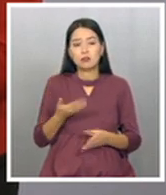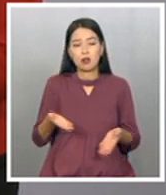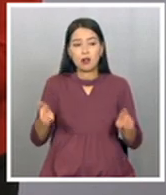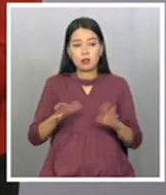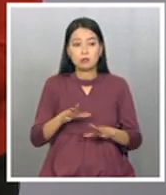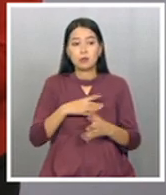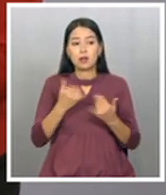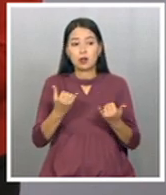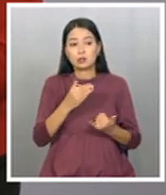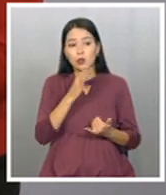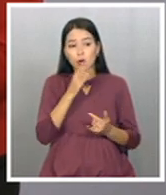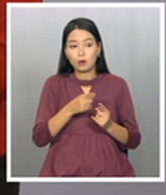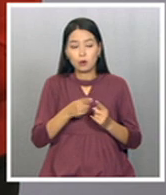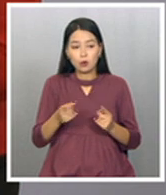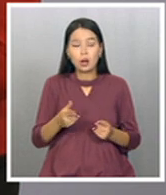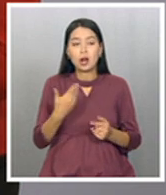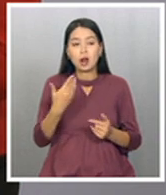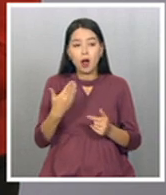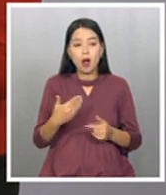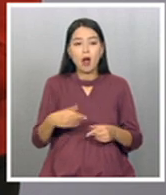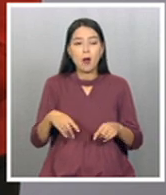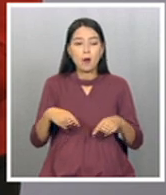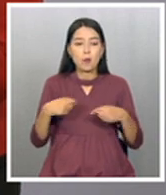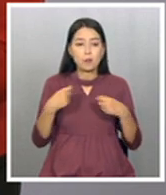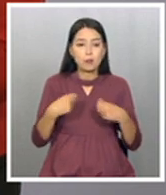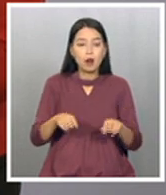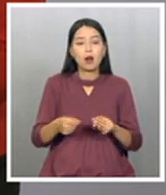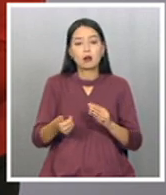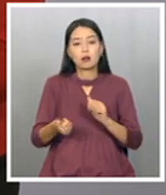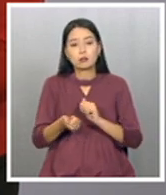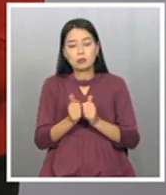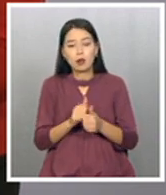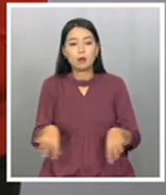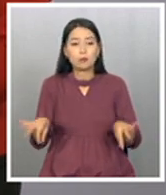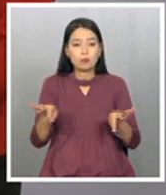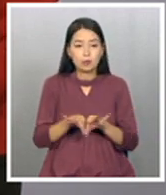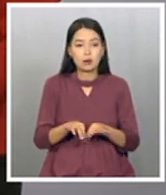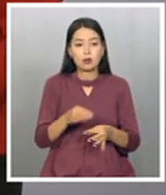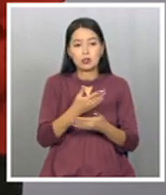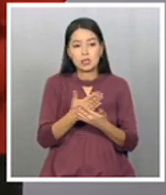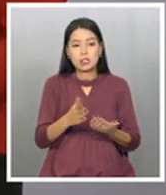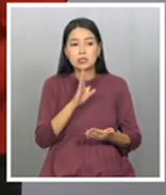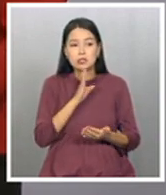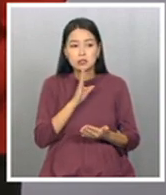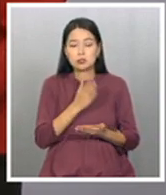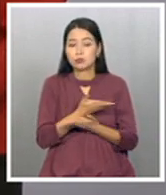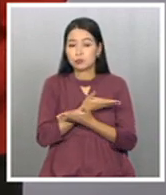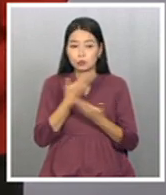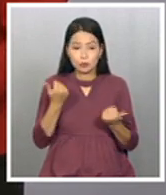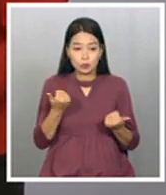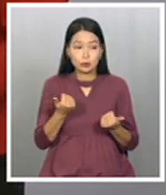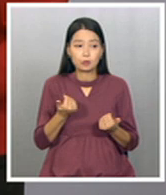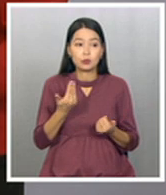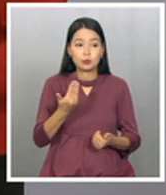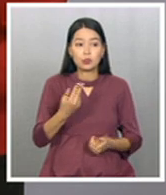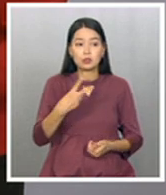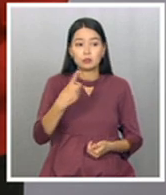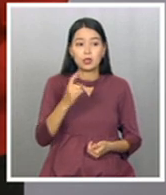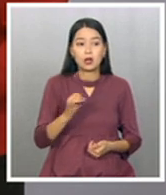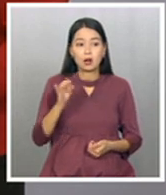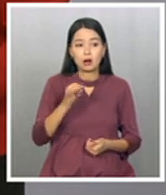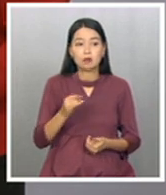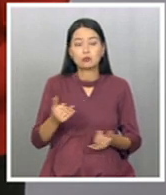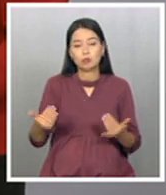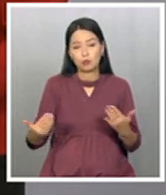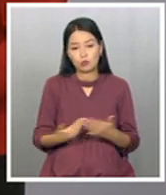уақытта қыздың қалың малға сатылуы, атастырылуы деген ұғым жоқ. 21-ші ғасыр гендерлік теңдік